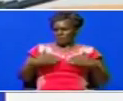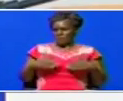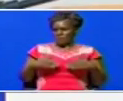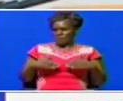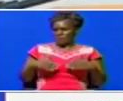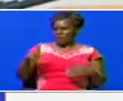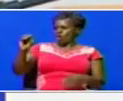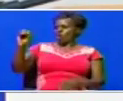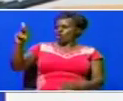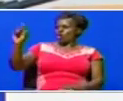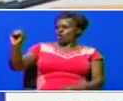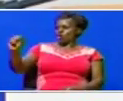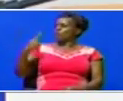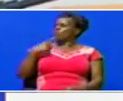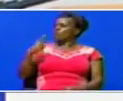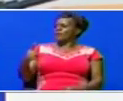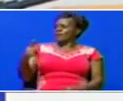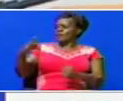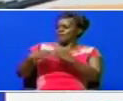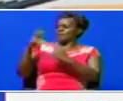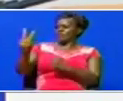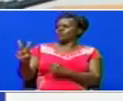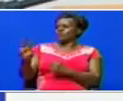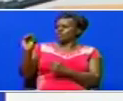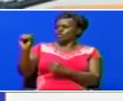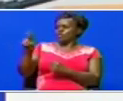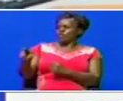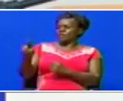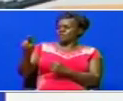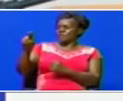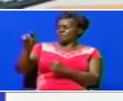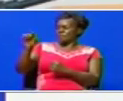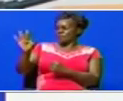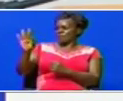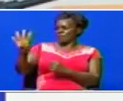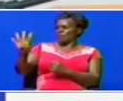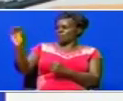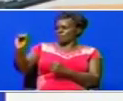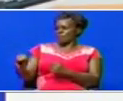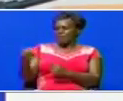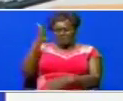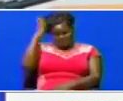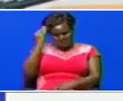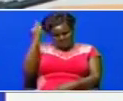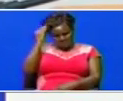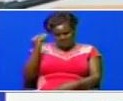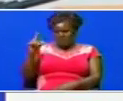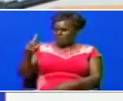John Ekuru Okot, 182, 0.34%. Mohammed Dida,